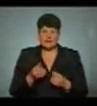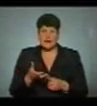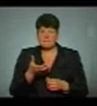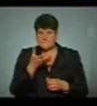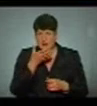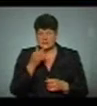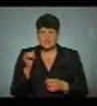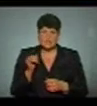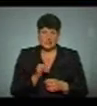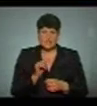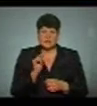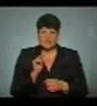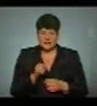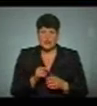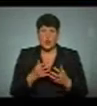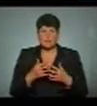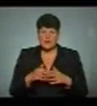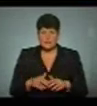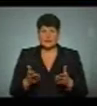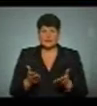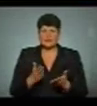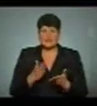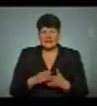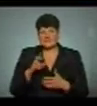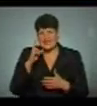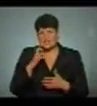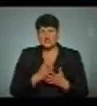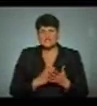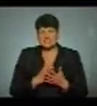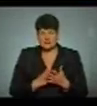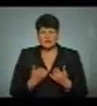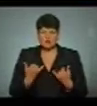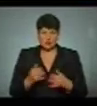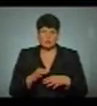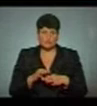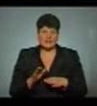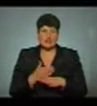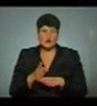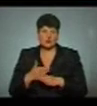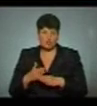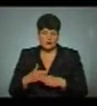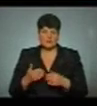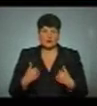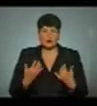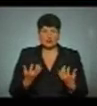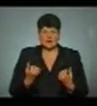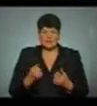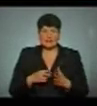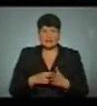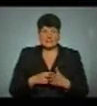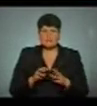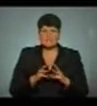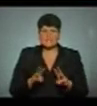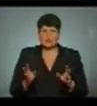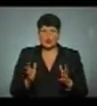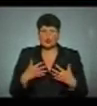і те обладнання, яке є по держрезерву. Тобто сьогодні ми провели цей розподіл, ми отримали лист Міністерства